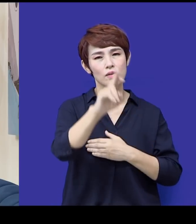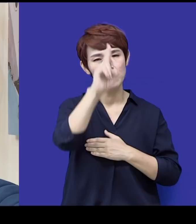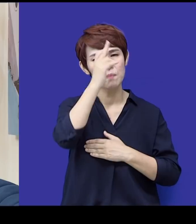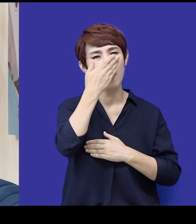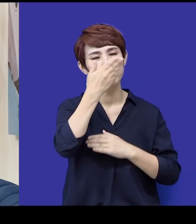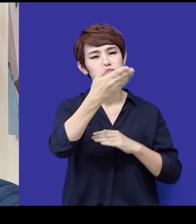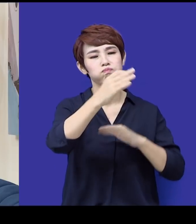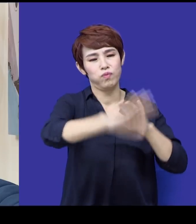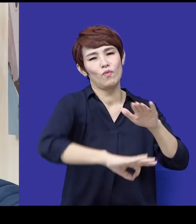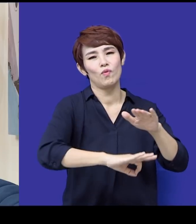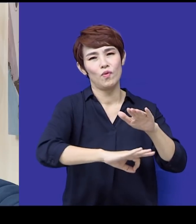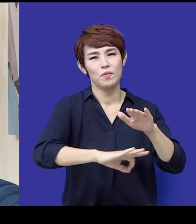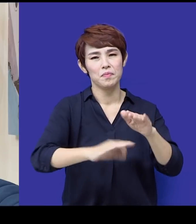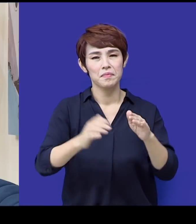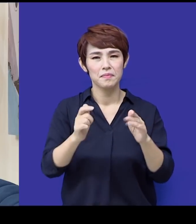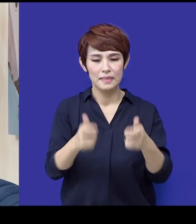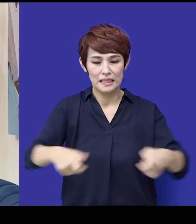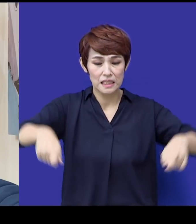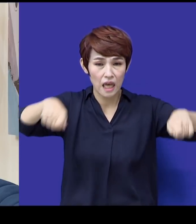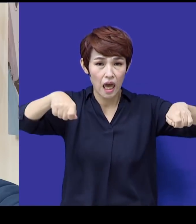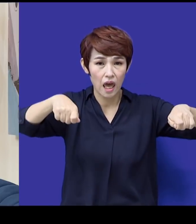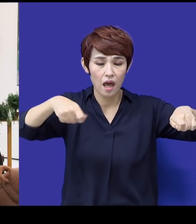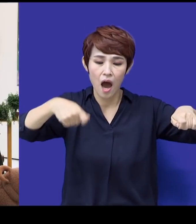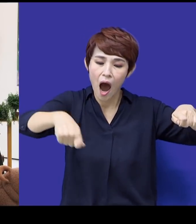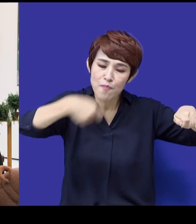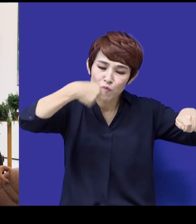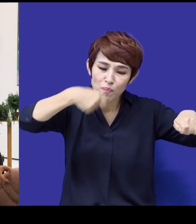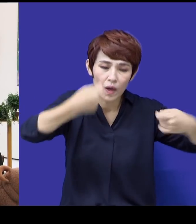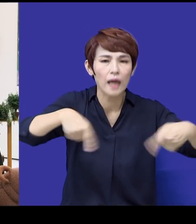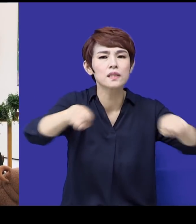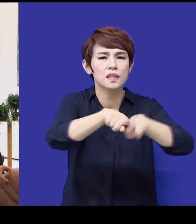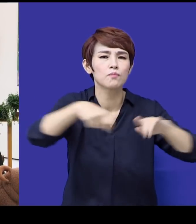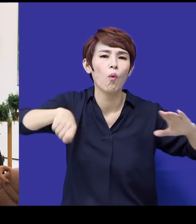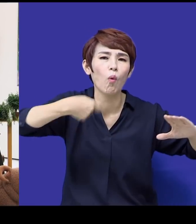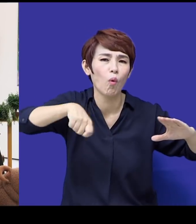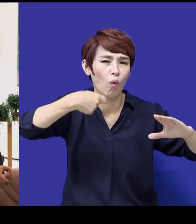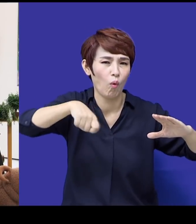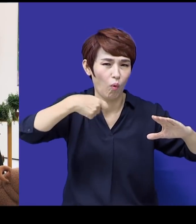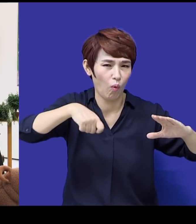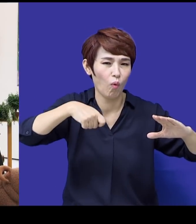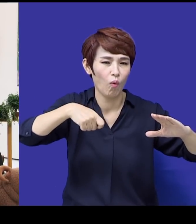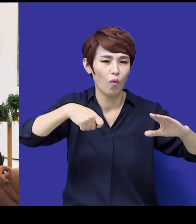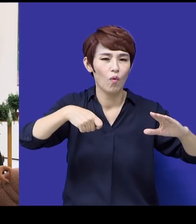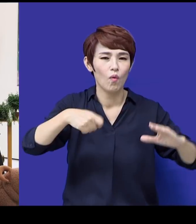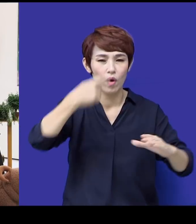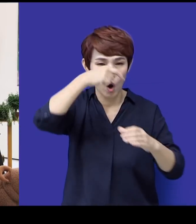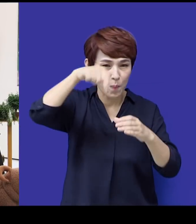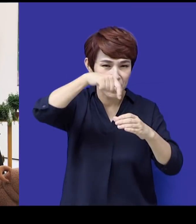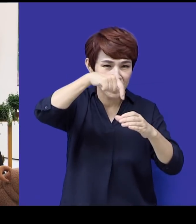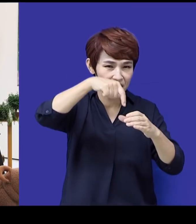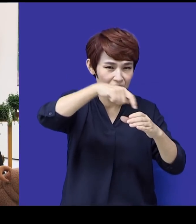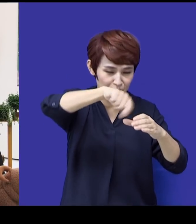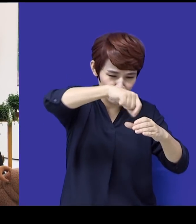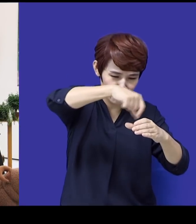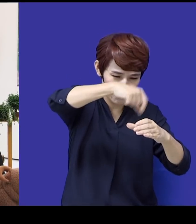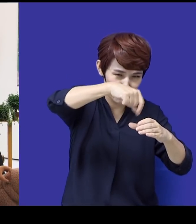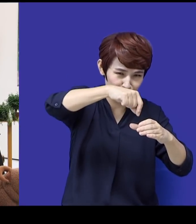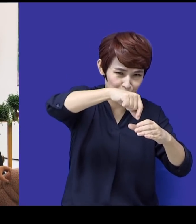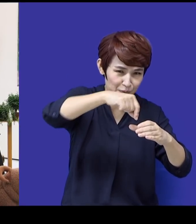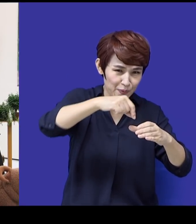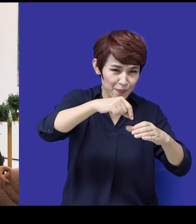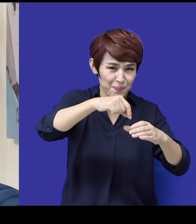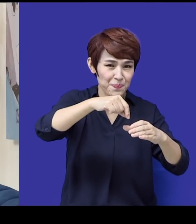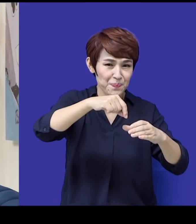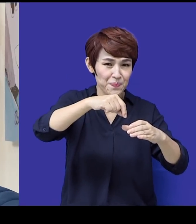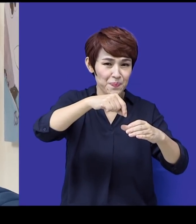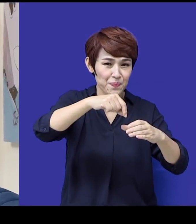같은 거 예, 예. 그러면 같이 이렇게 수저 넣어가지고 같이 먹고 이제 그렇죠. 예. 커피 자기네들이 커피 음. 탔던